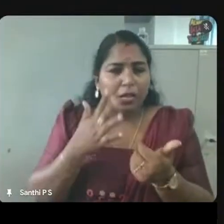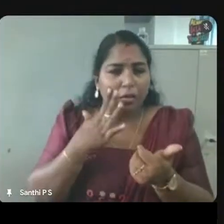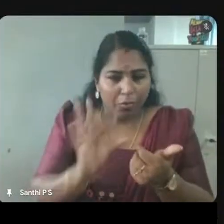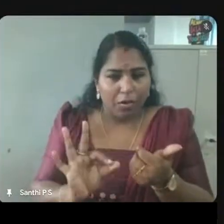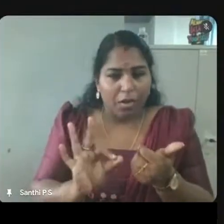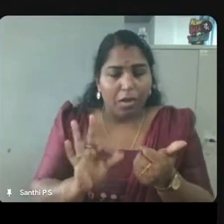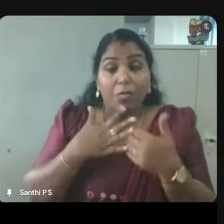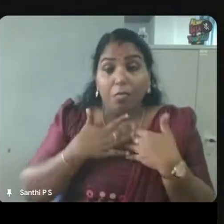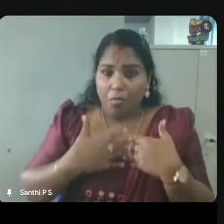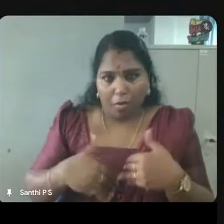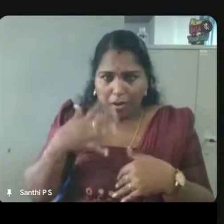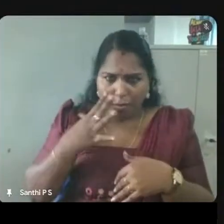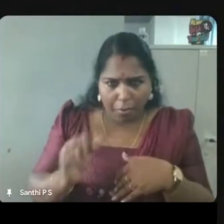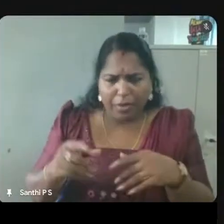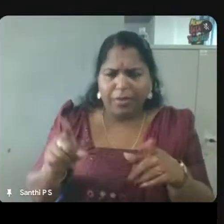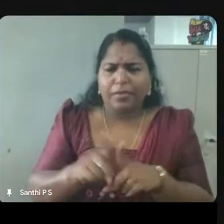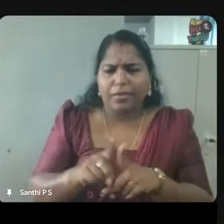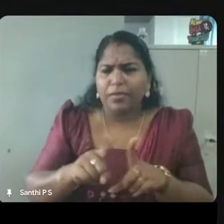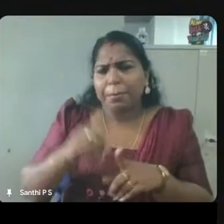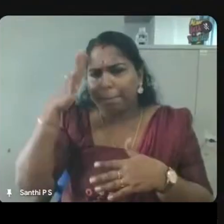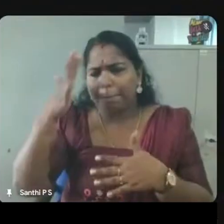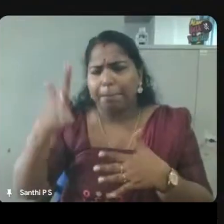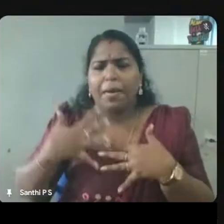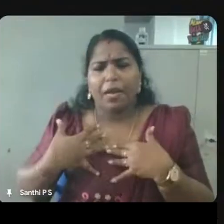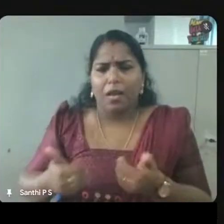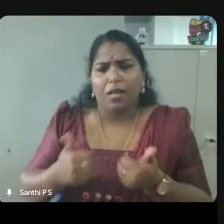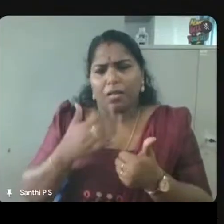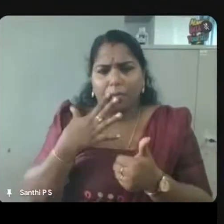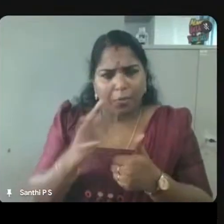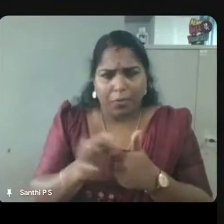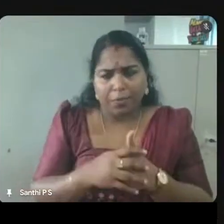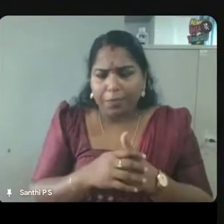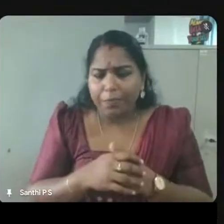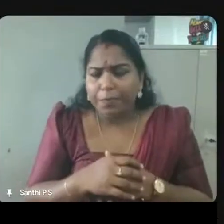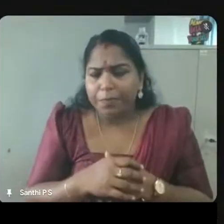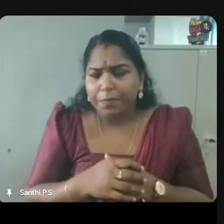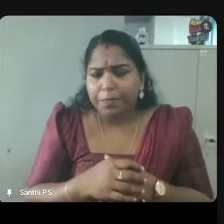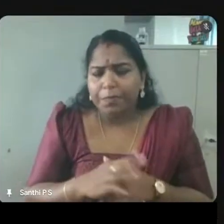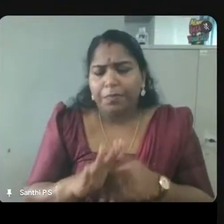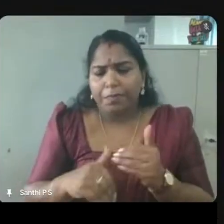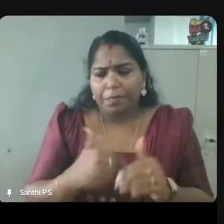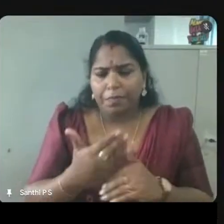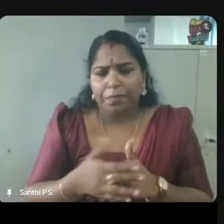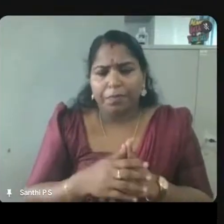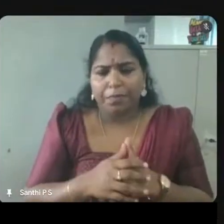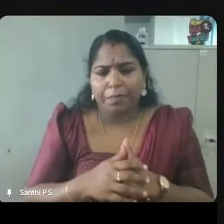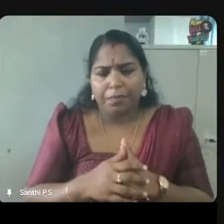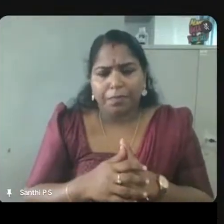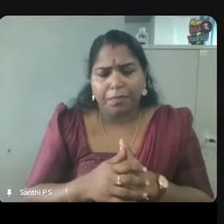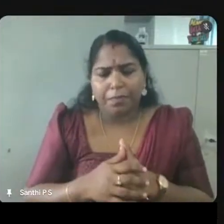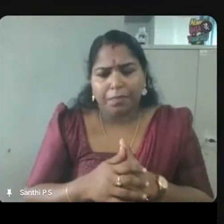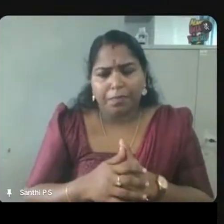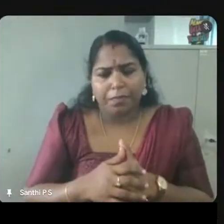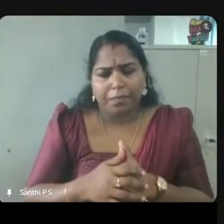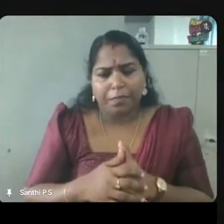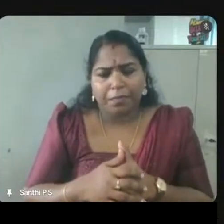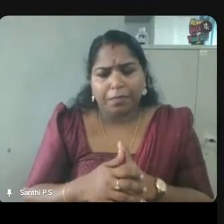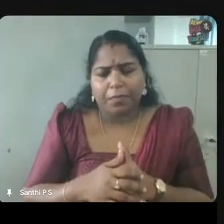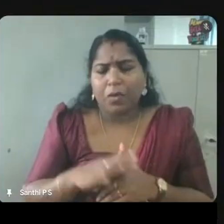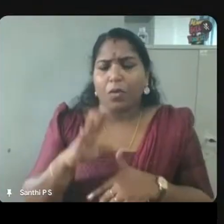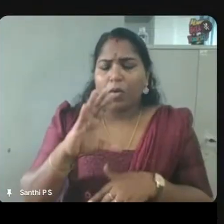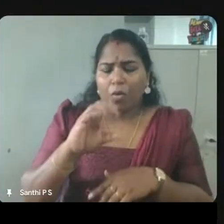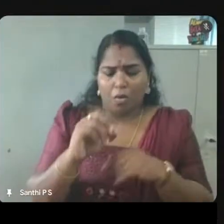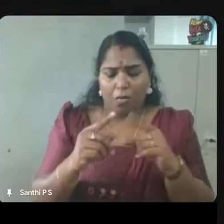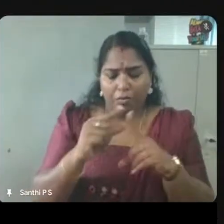ശ്രദ്ധിക്കുക എന്നുള്ളതിന്റെ ഒരു പ്രസക്തി ഇവിടെ വരുന്നുണ്ട്. രണ്ടാമതൊരു കാരണം എന്ന് പറയുന്നത് ഒപ്റ്റിക് ന്യൂറൈറ്റിസ് എന്ന് പറയുന്ന ഒരു കണ്ടീഷൻ. ചിലപ്പോൾ നമുക്ക് അത്